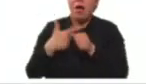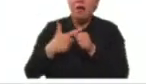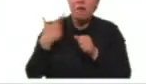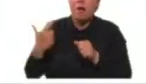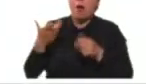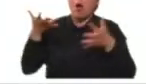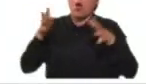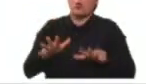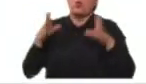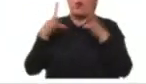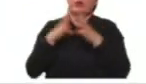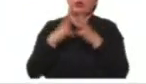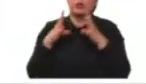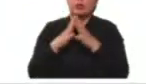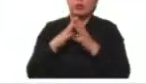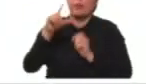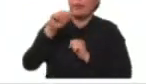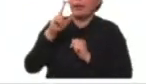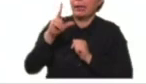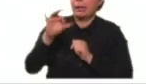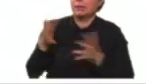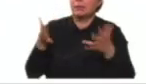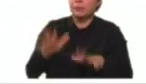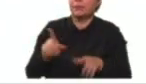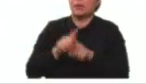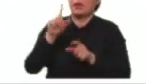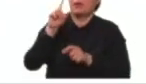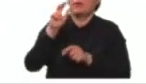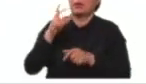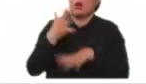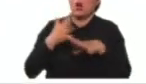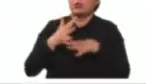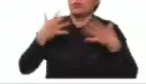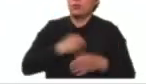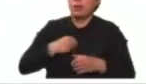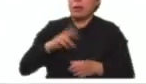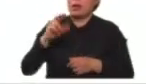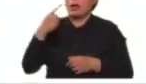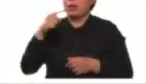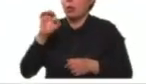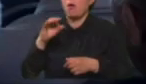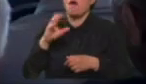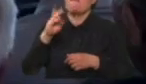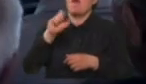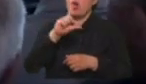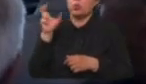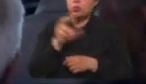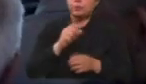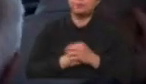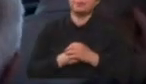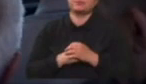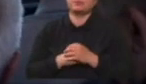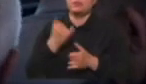2019-2022 upadło aż 10 PKS-ów, między innymi PKS Ostrów Wielkopolski, PKS Radom, PKS Wałcz.